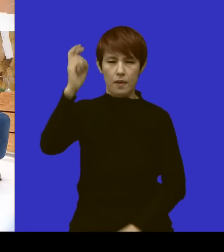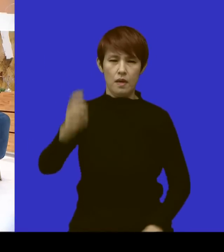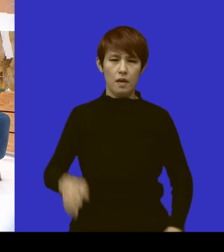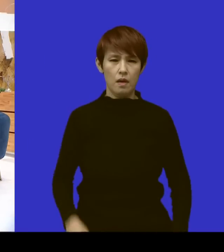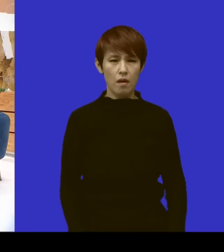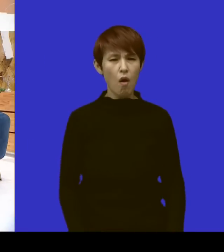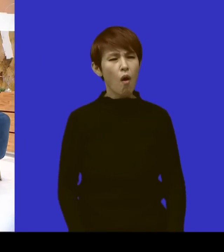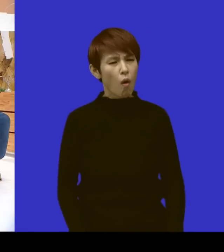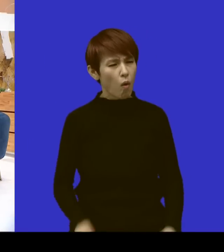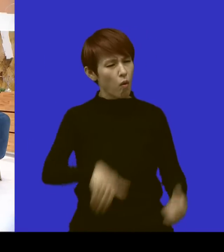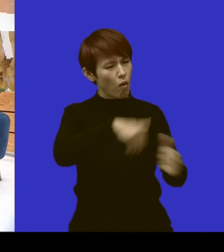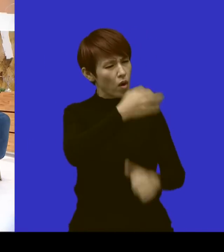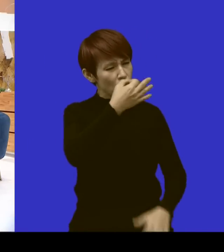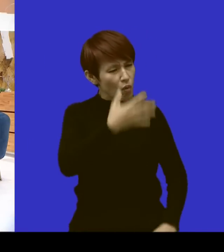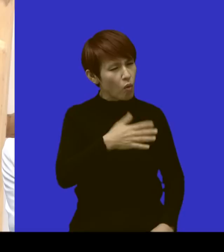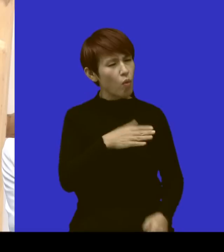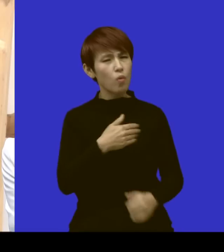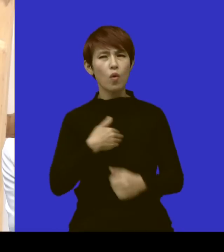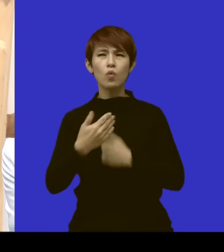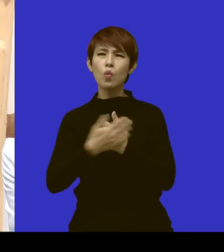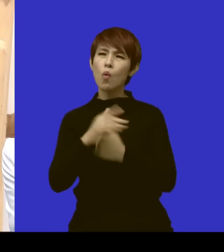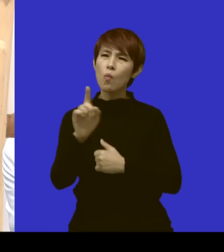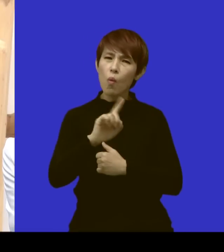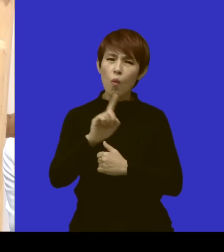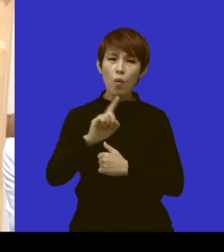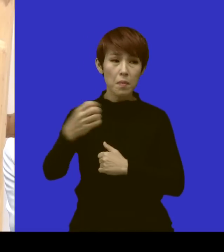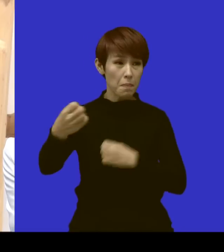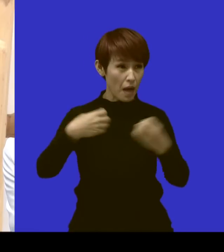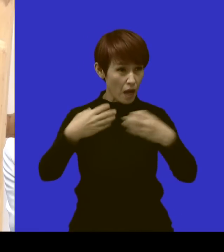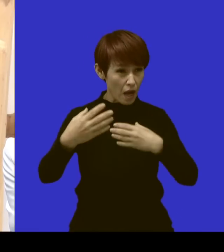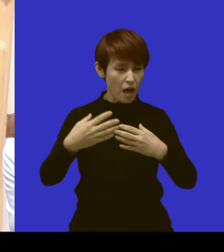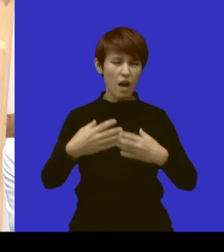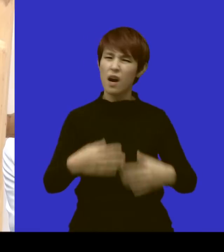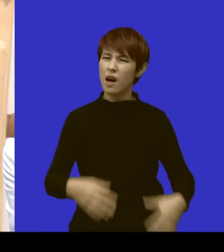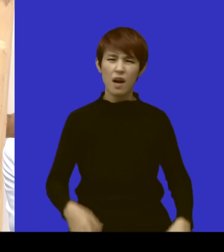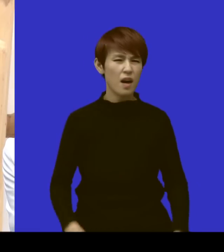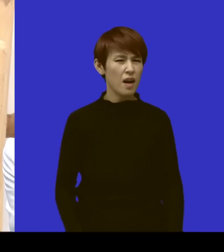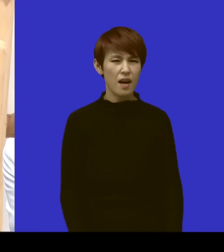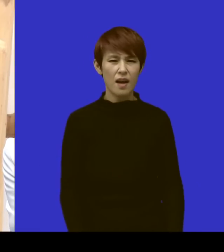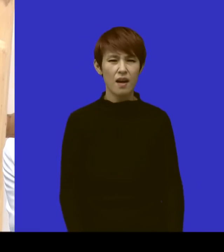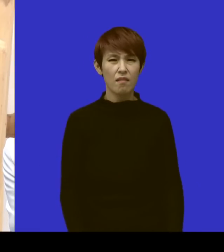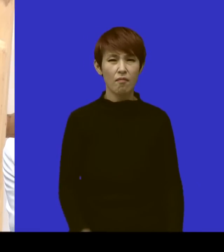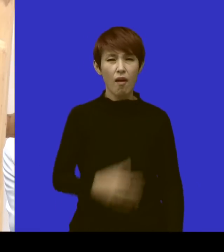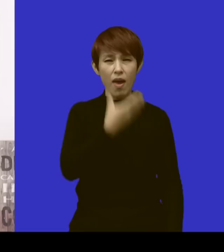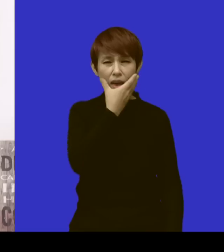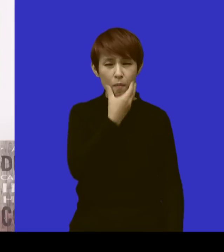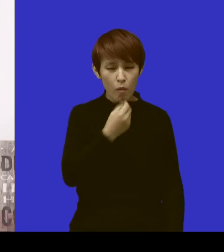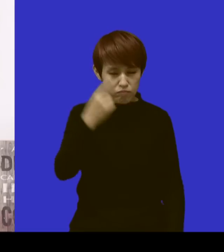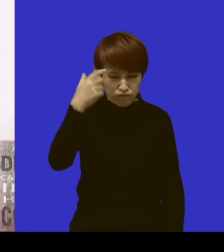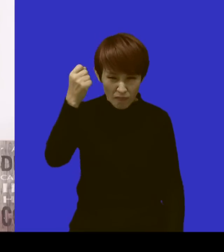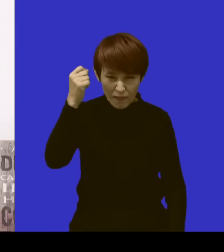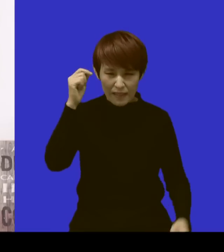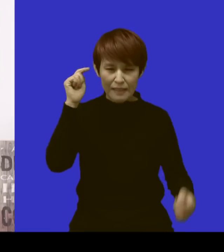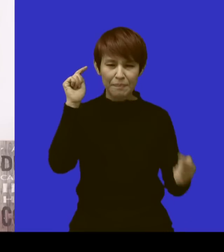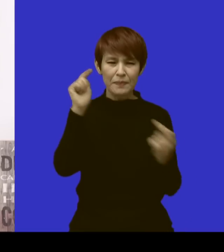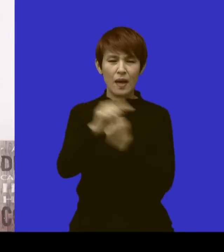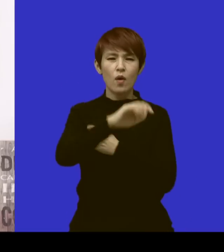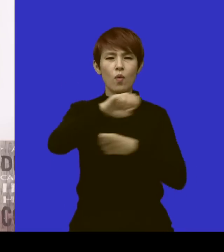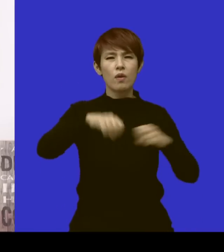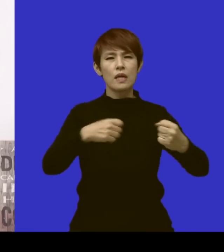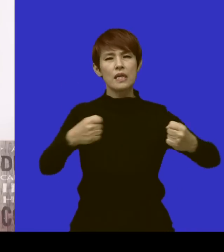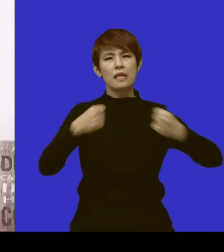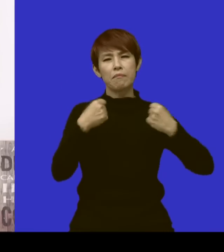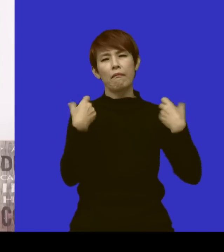상황에서 도울 수 있어 이렇게 얘기가 되는데 그런 그게 행복이라고 생각했던 거가 저희를 고갈을